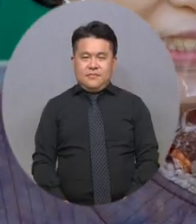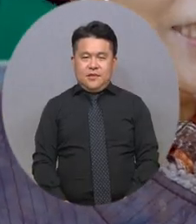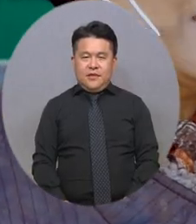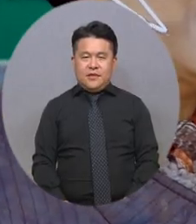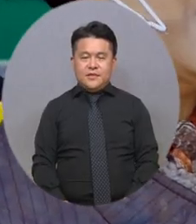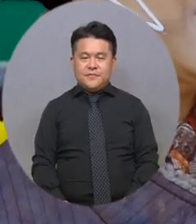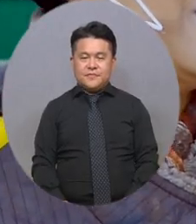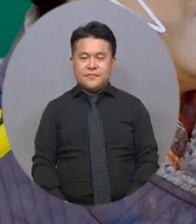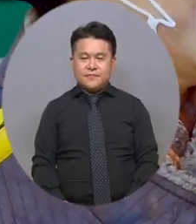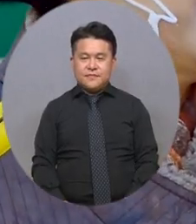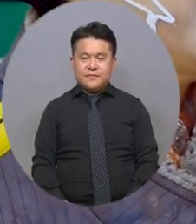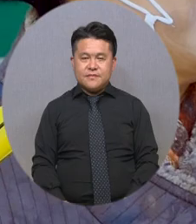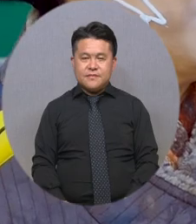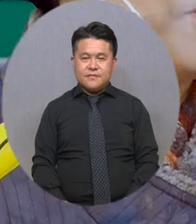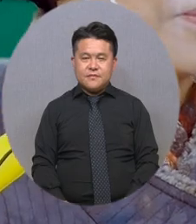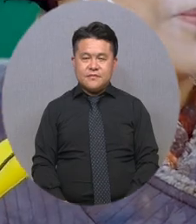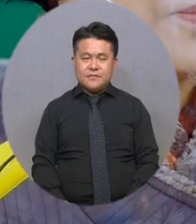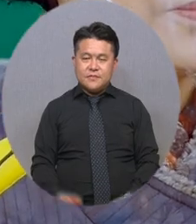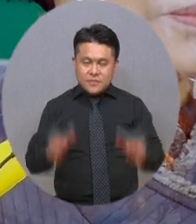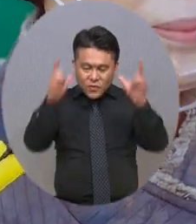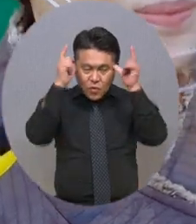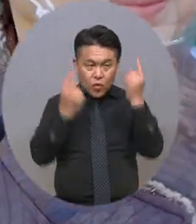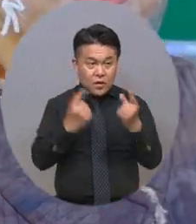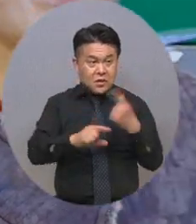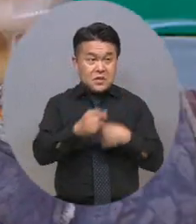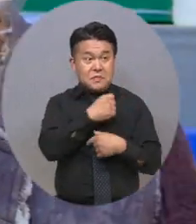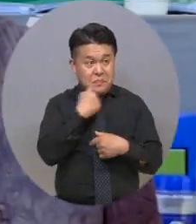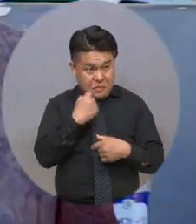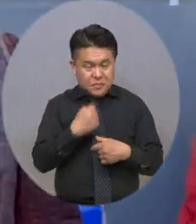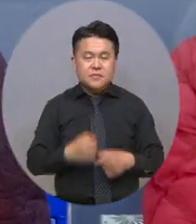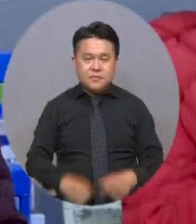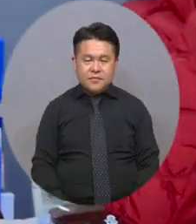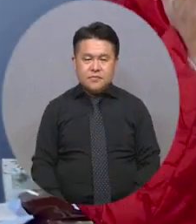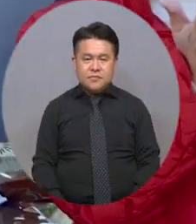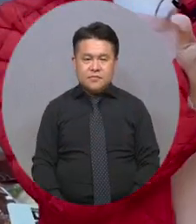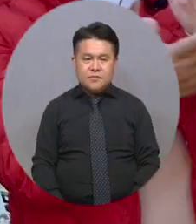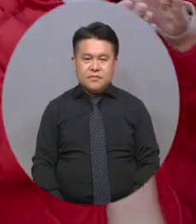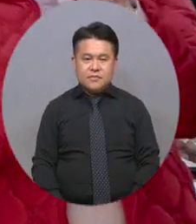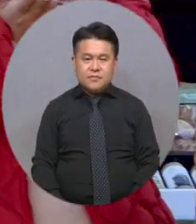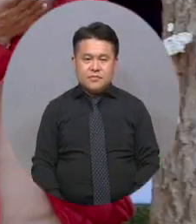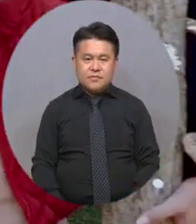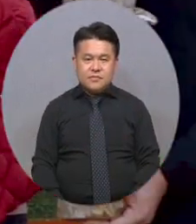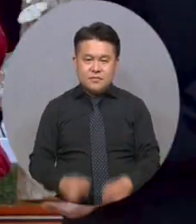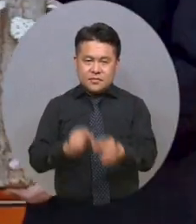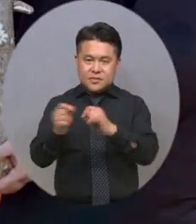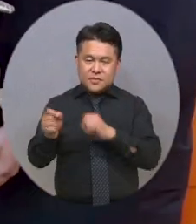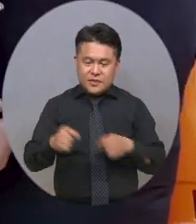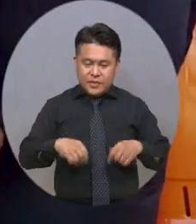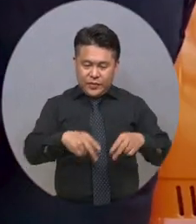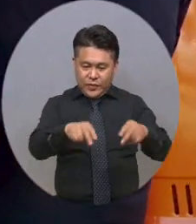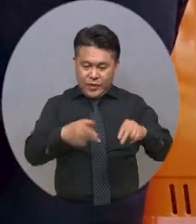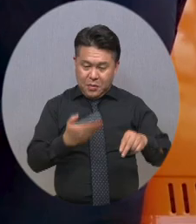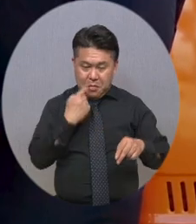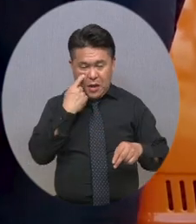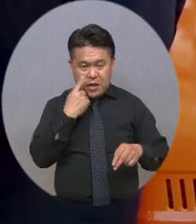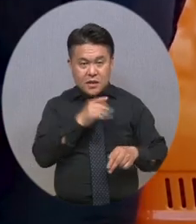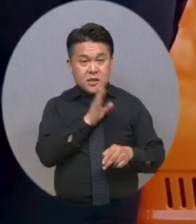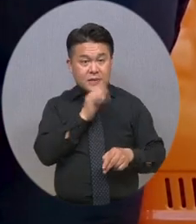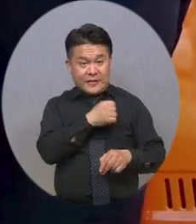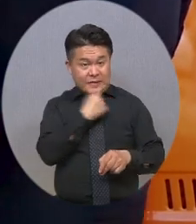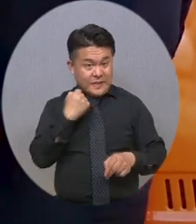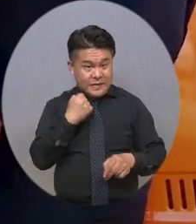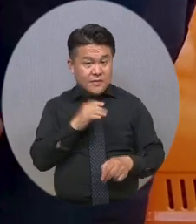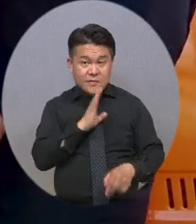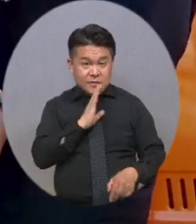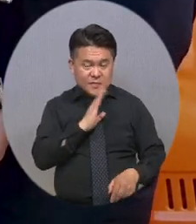이 표고버섯은 소고기보다도 더 맛있어. 갓 따서 이렇게 약간 불에 구워 먹으면 진짜 맛이